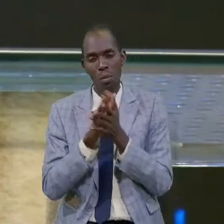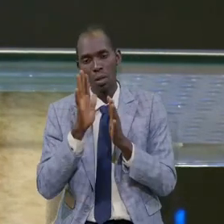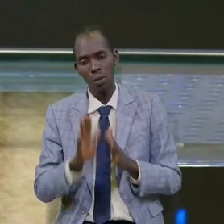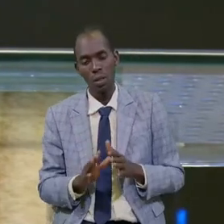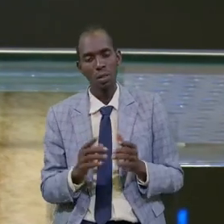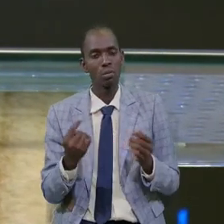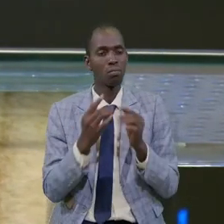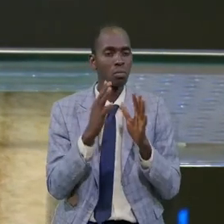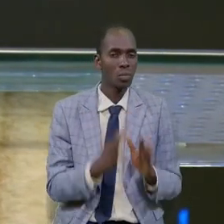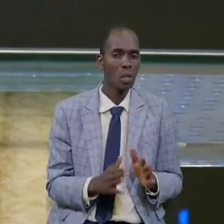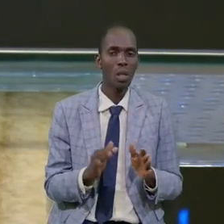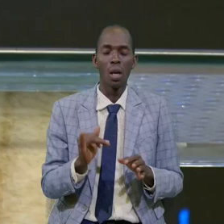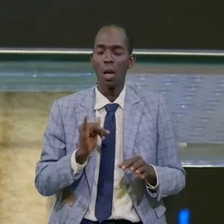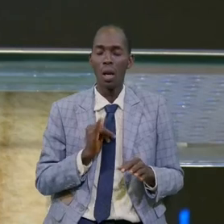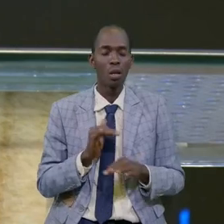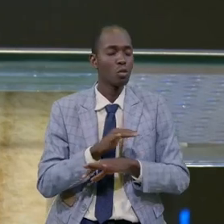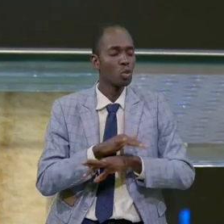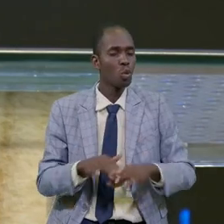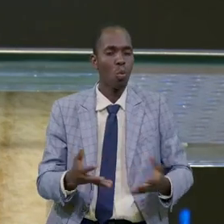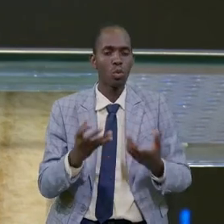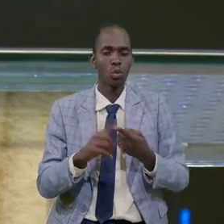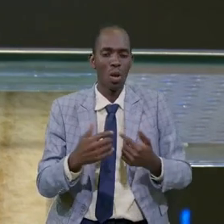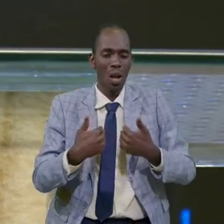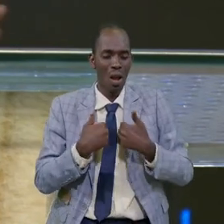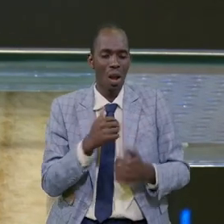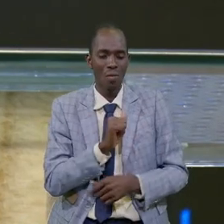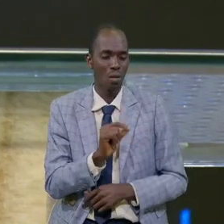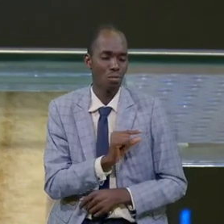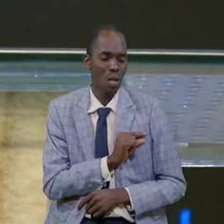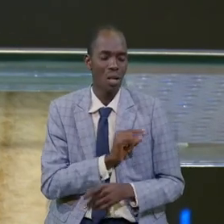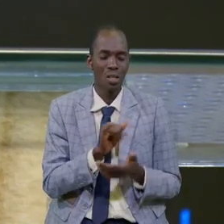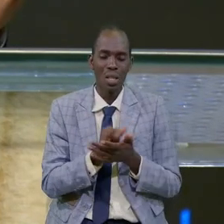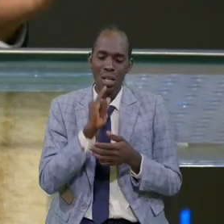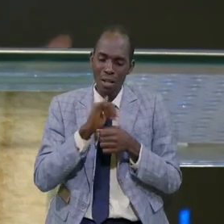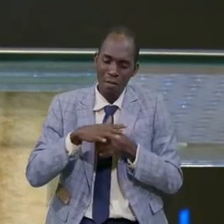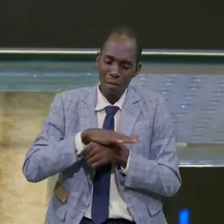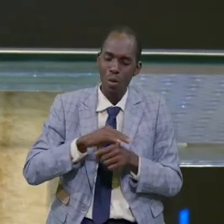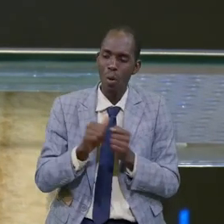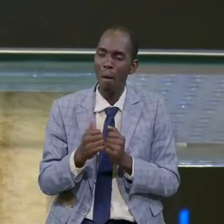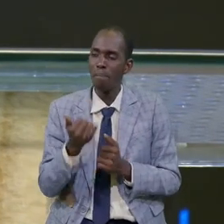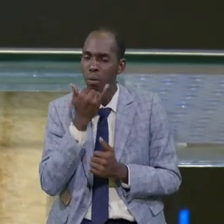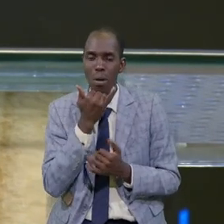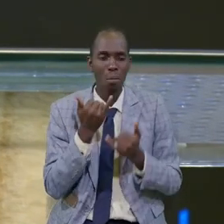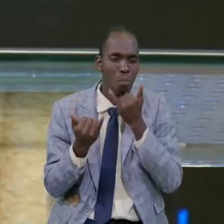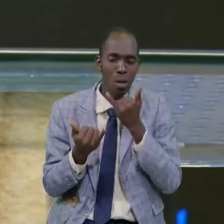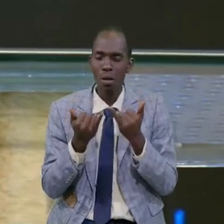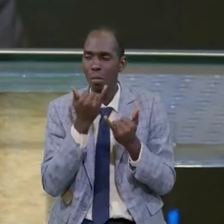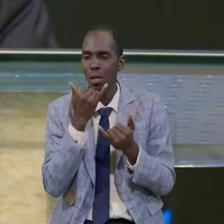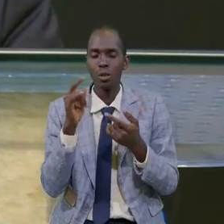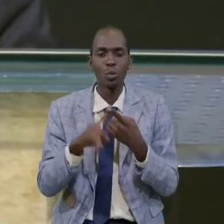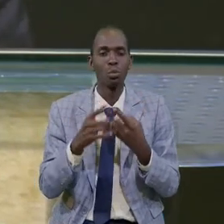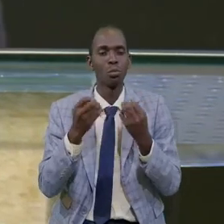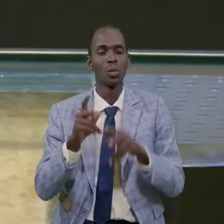croyants, tout le monde. Alors, je ne dois pas avoir une conscience remplie de